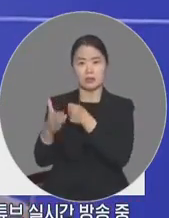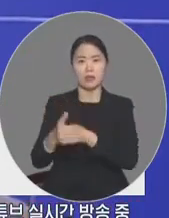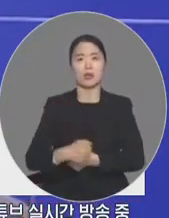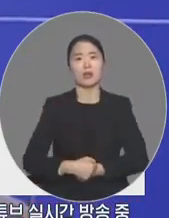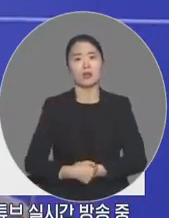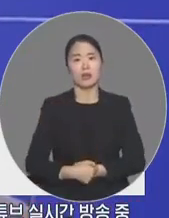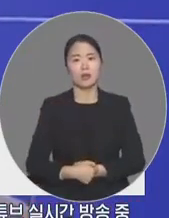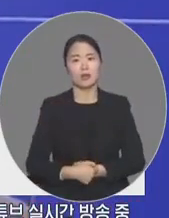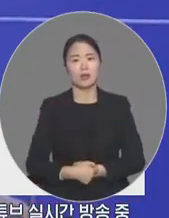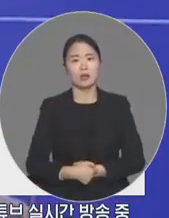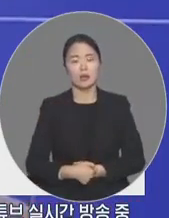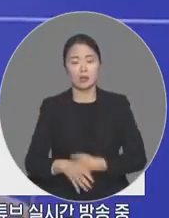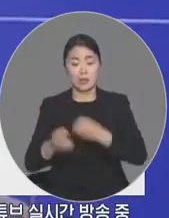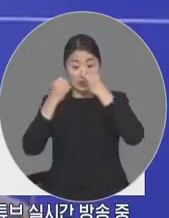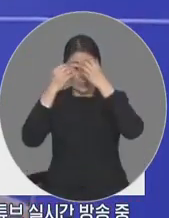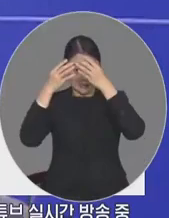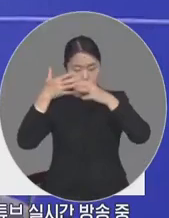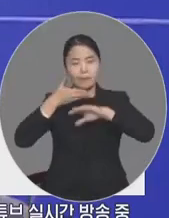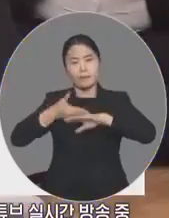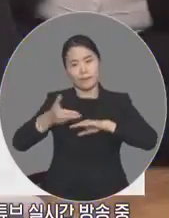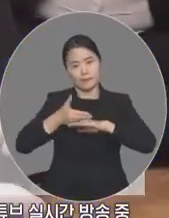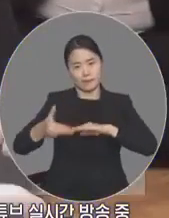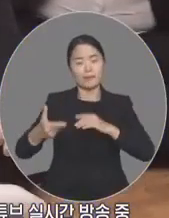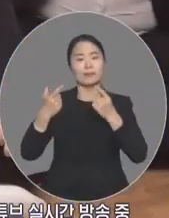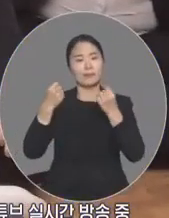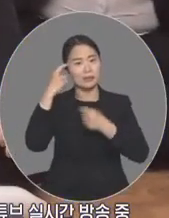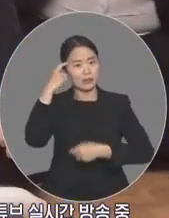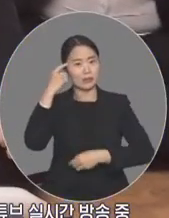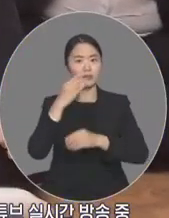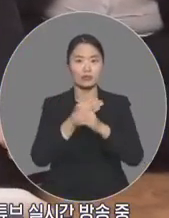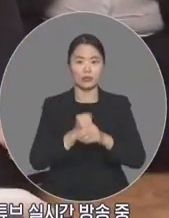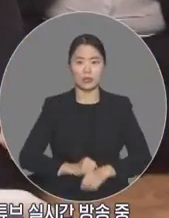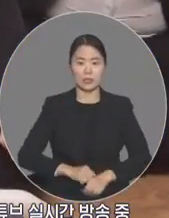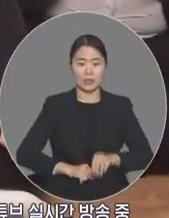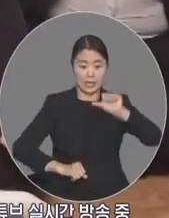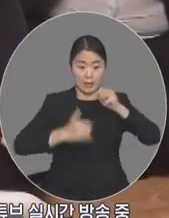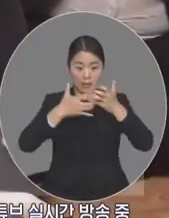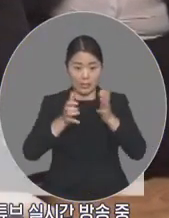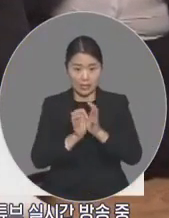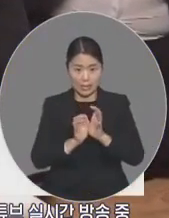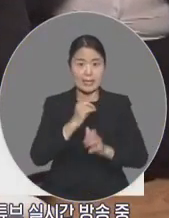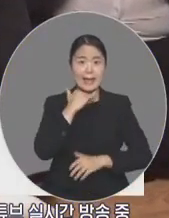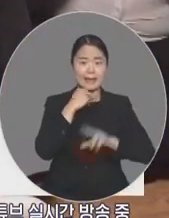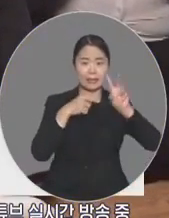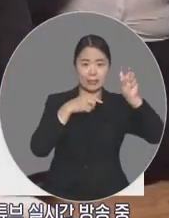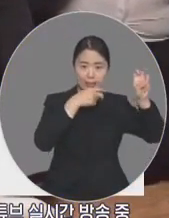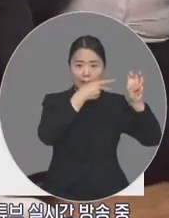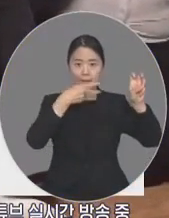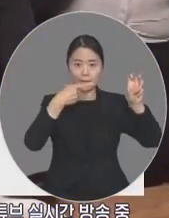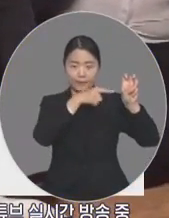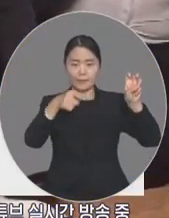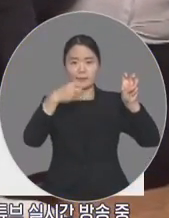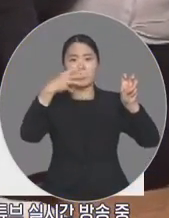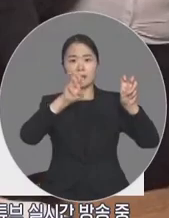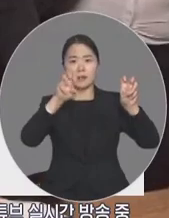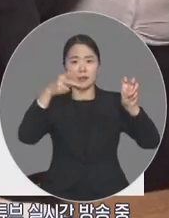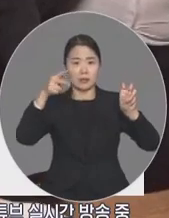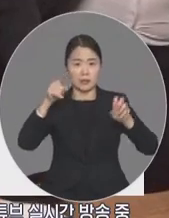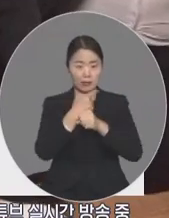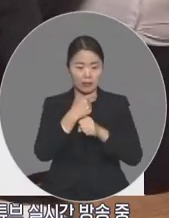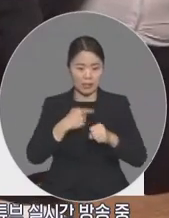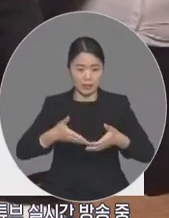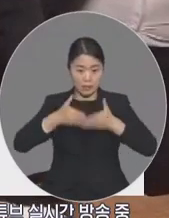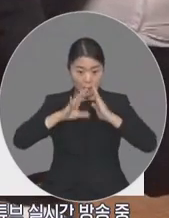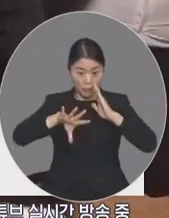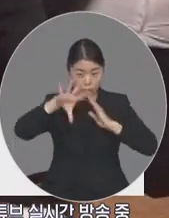때문에 예 신흥 조직으로 보고 있습니다 파는 2 30대가 주축으로 지난해 결성 당시